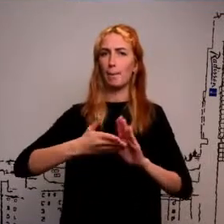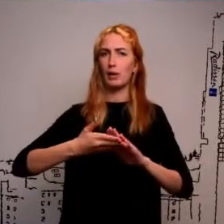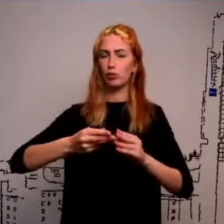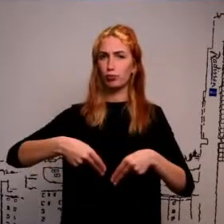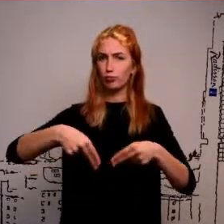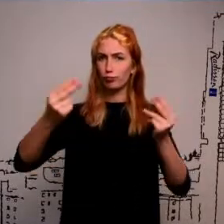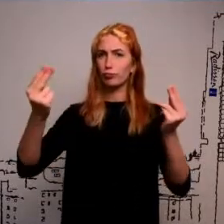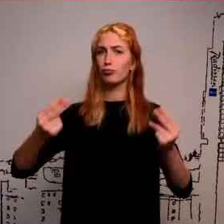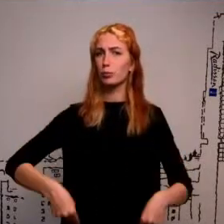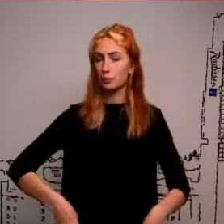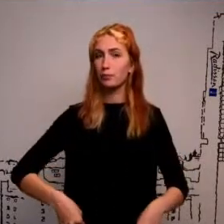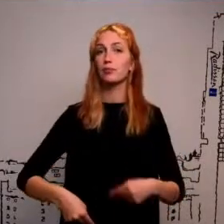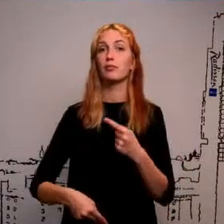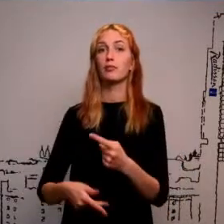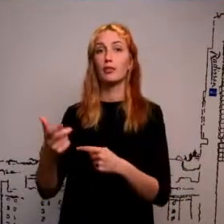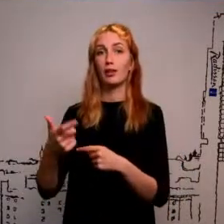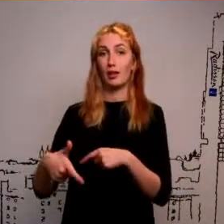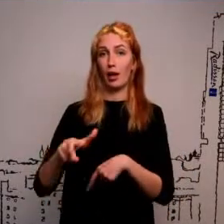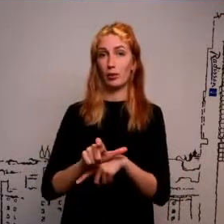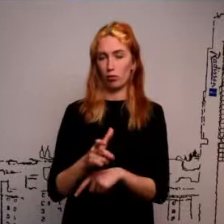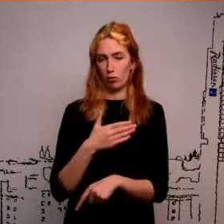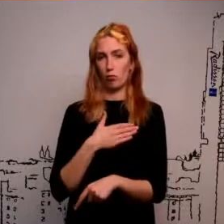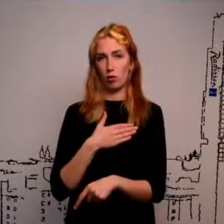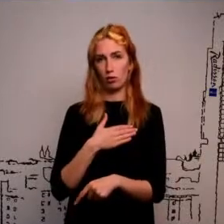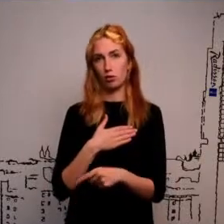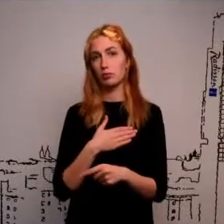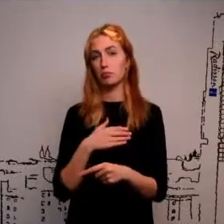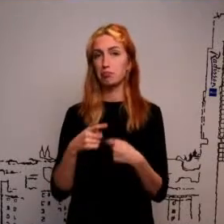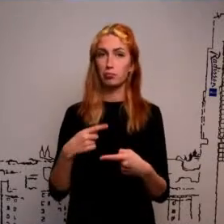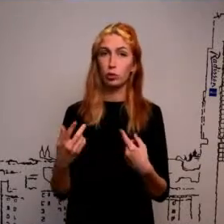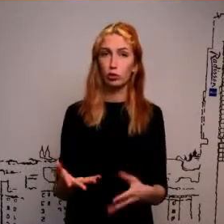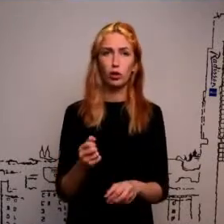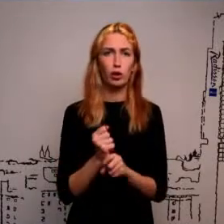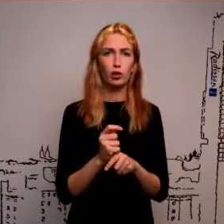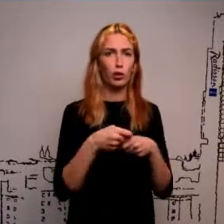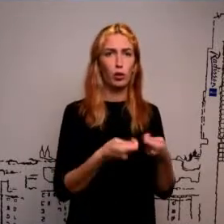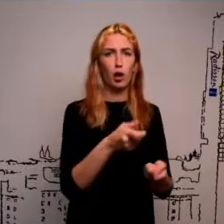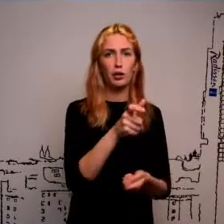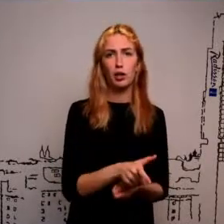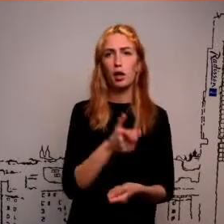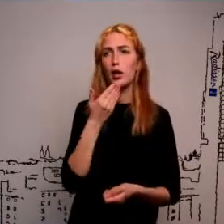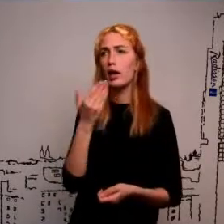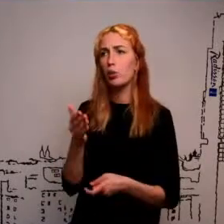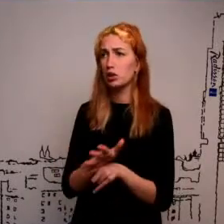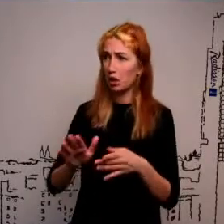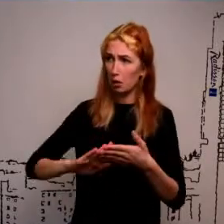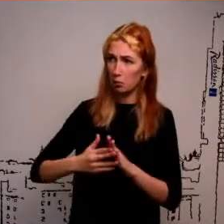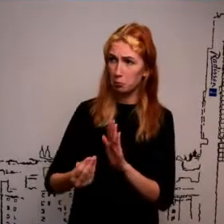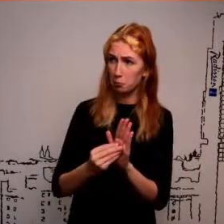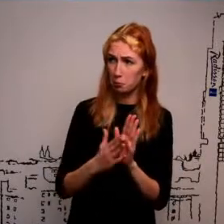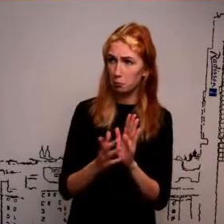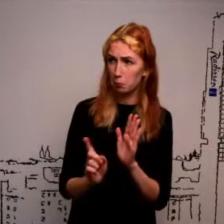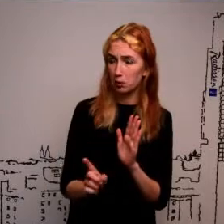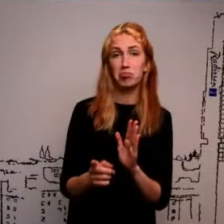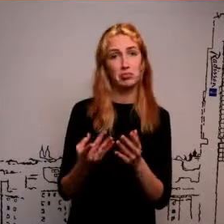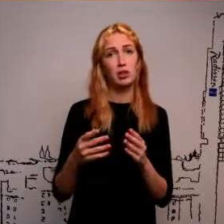ja enamasti mul endal on see toimunud umbes nii, et ega tööandja ei küsi, et mis me nüüd sinna lepingusse kirja paneme, eks ju. See on